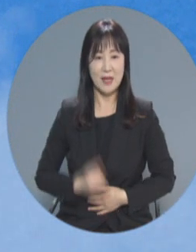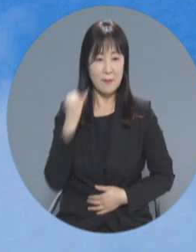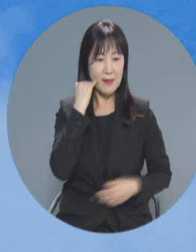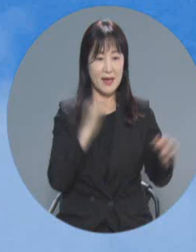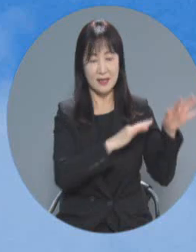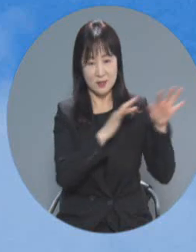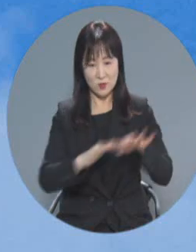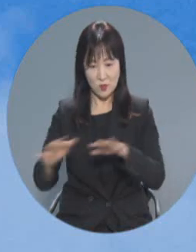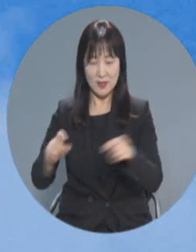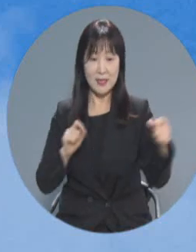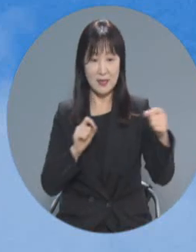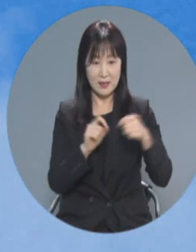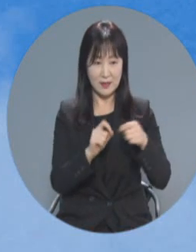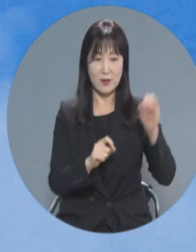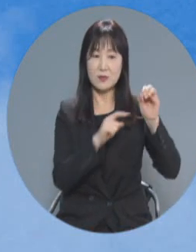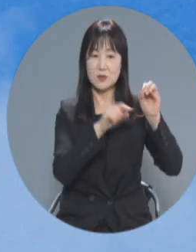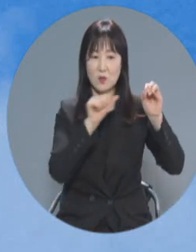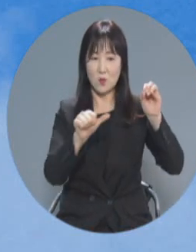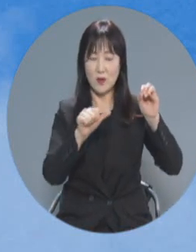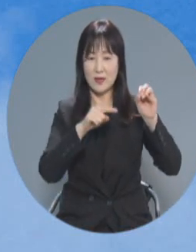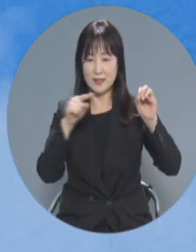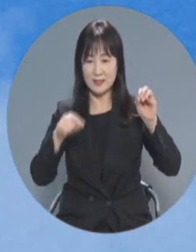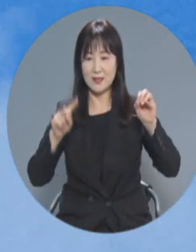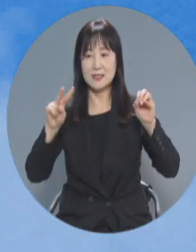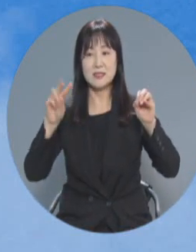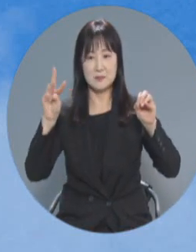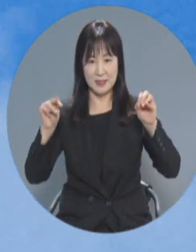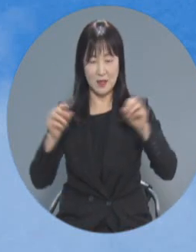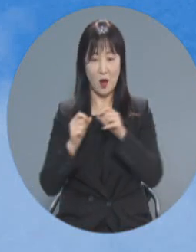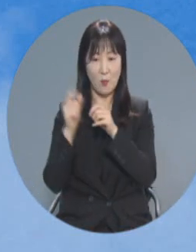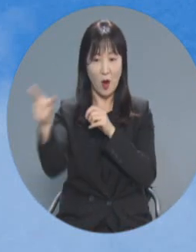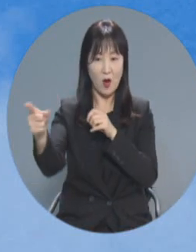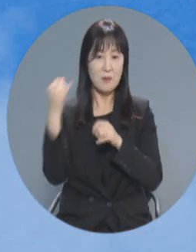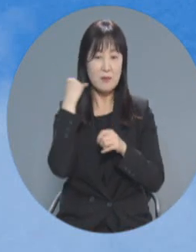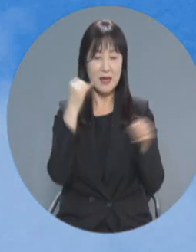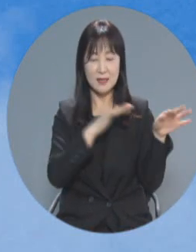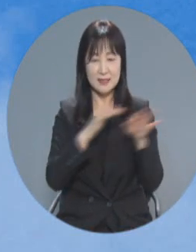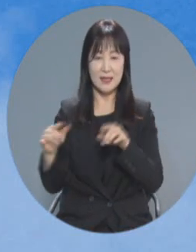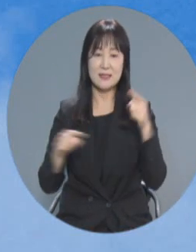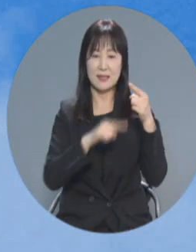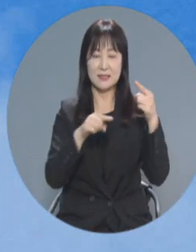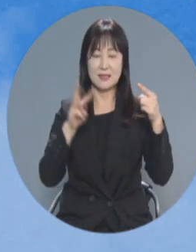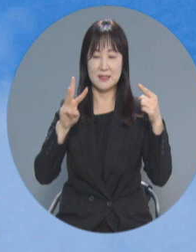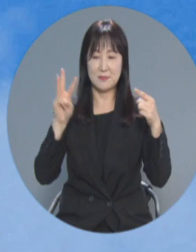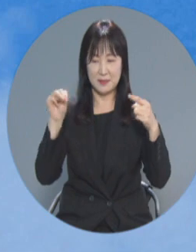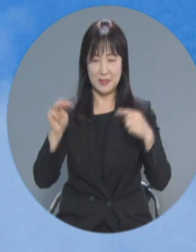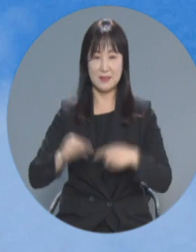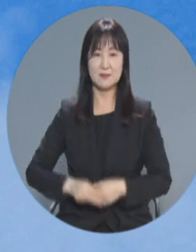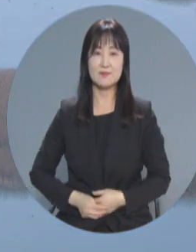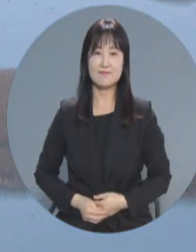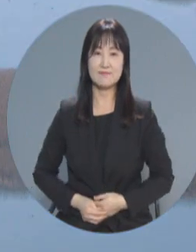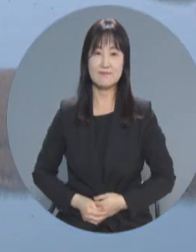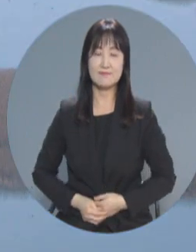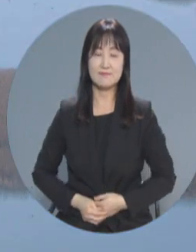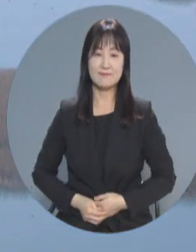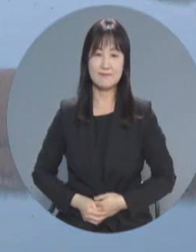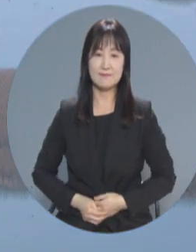남의 서보 앞바다에서 0.5 해서 2m 먼 바다에서 이래서 3m 로 일겠습니다